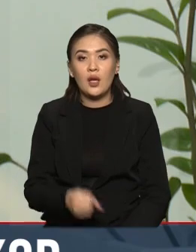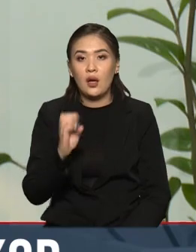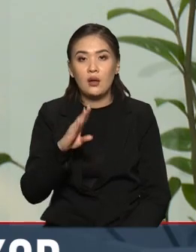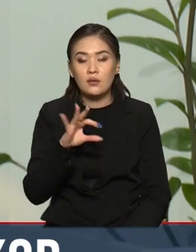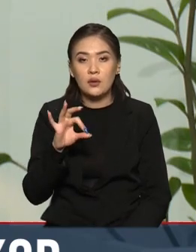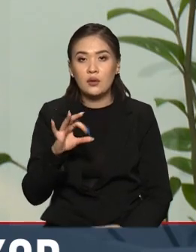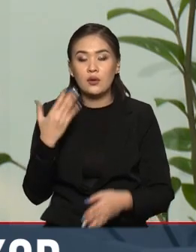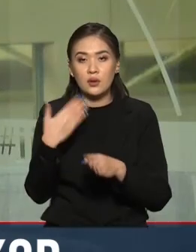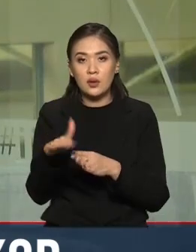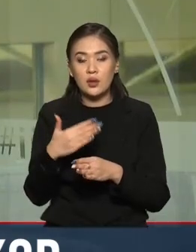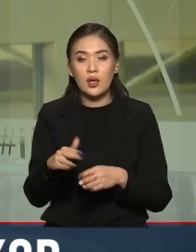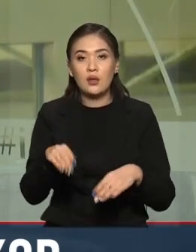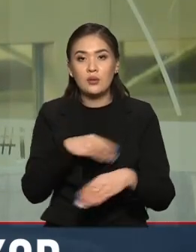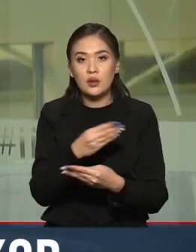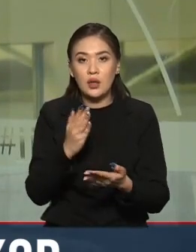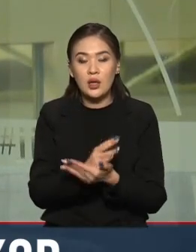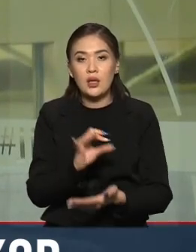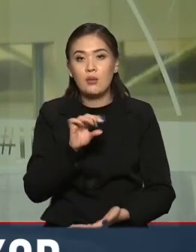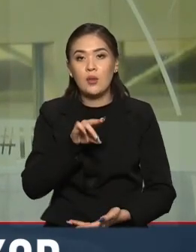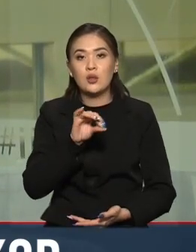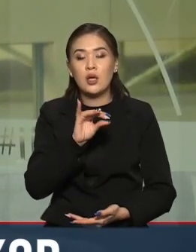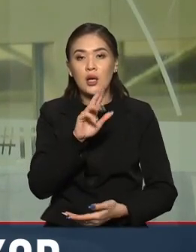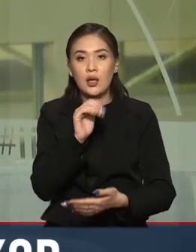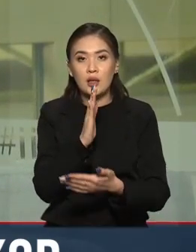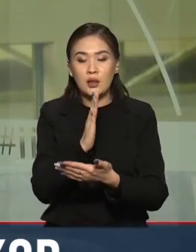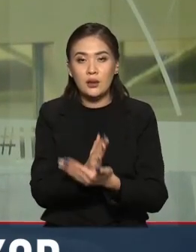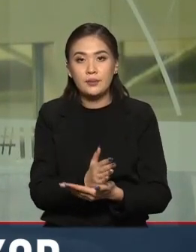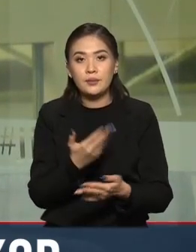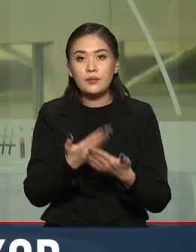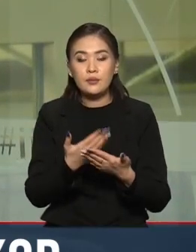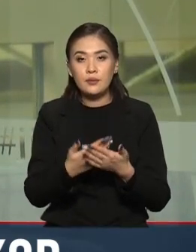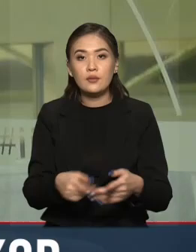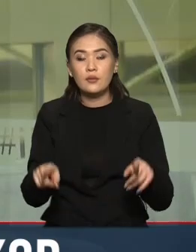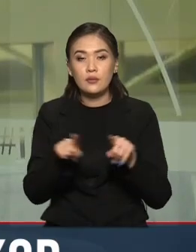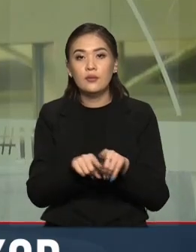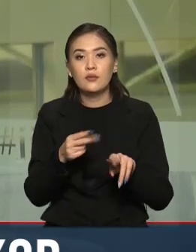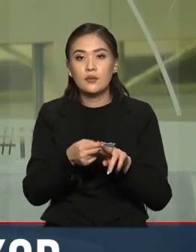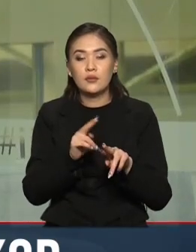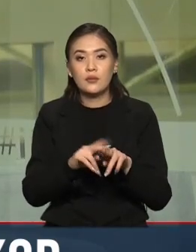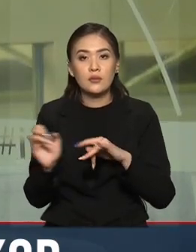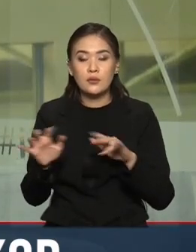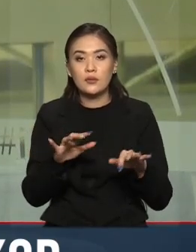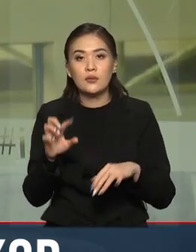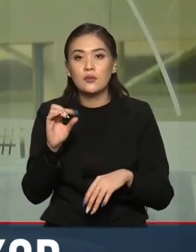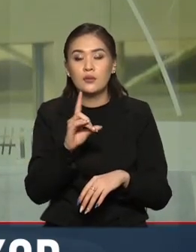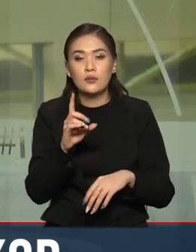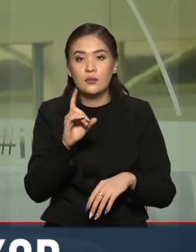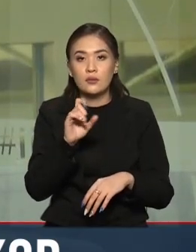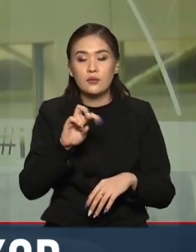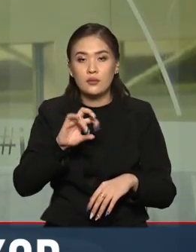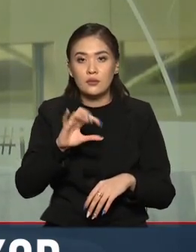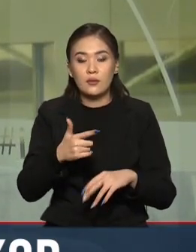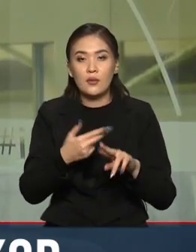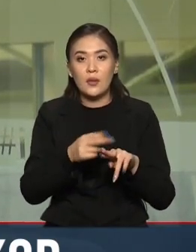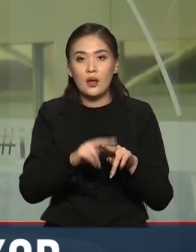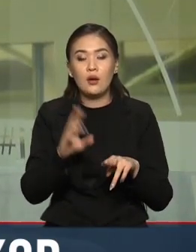автокредитование, там есть обеспечение. Ипотека, там есть обеспечение. То есть вот так вот. А вот потребительские беззалоговые кредиты, это вот основная масса, где обычно